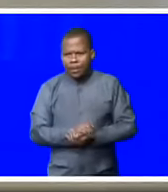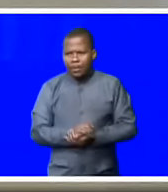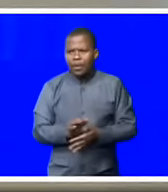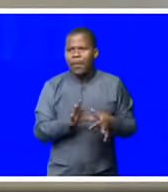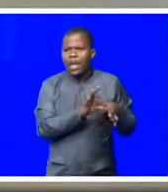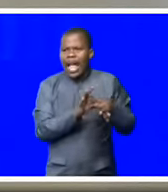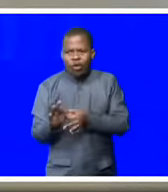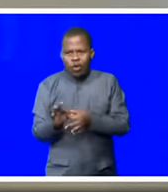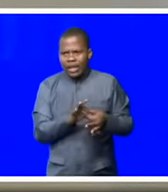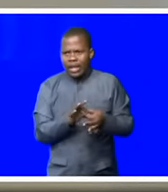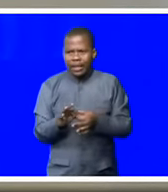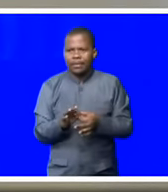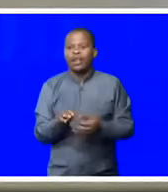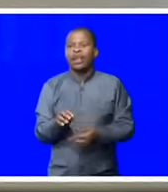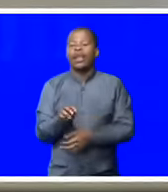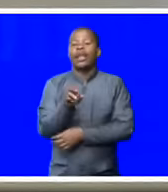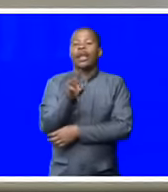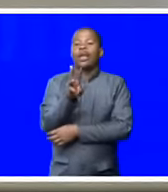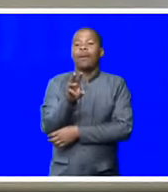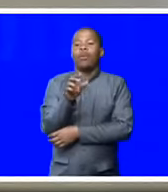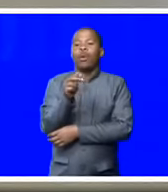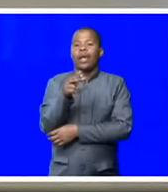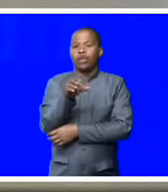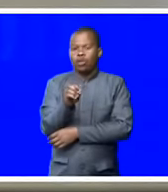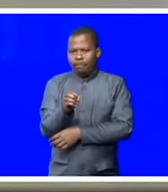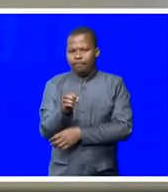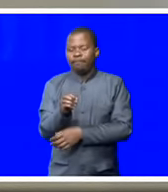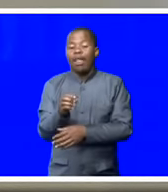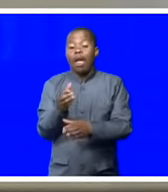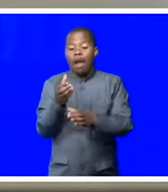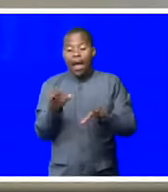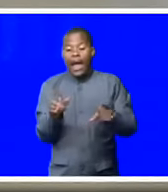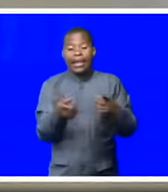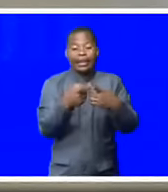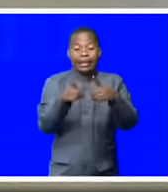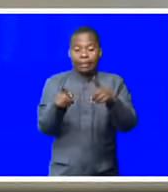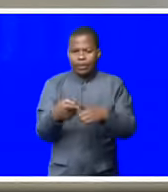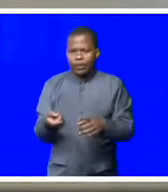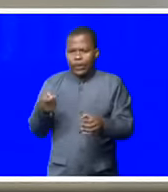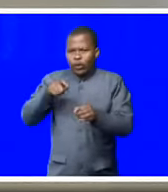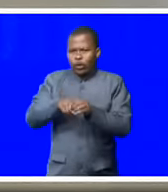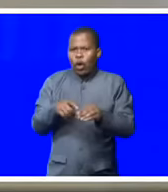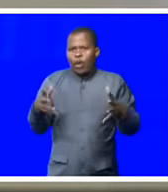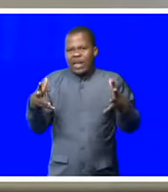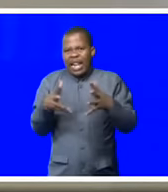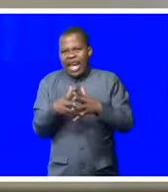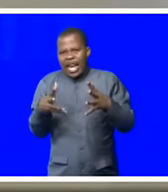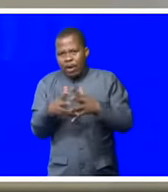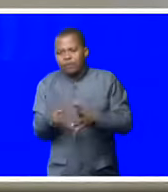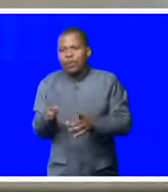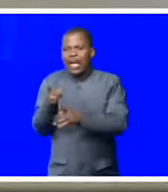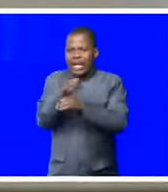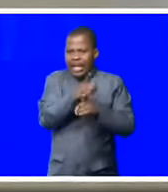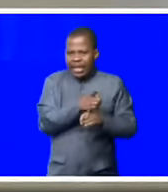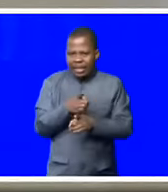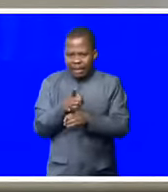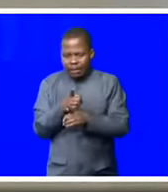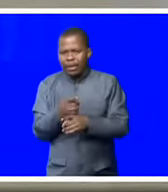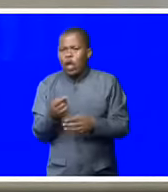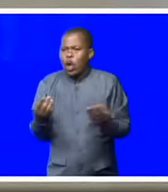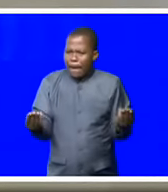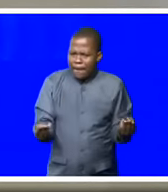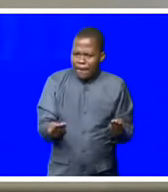uhleti phasi nemave wabukusana kuthi bantu lokhanza ukuthi mhlambe bangaba